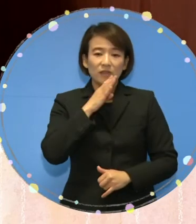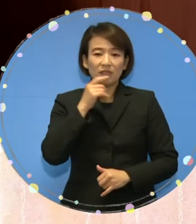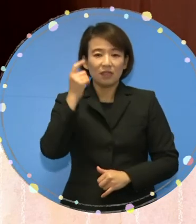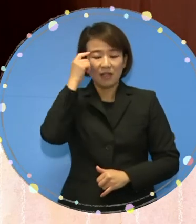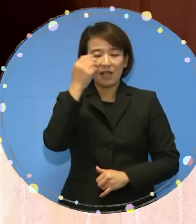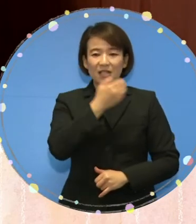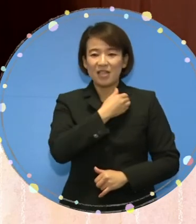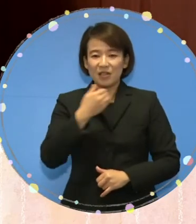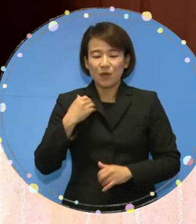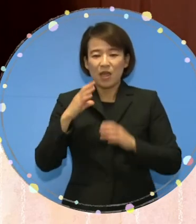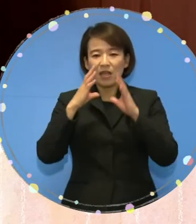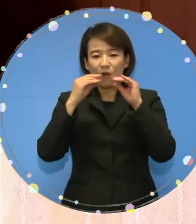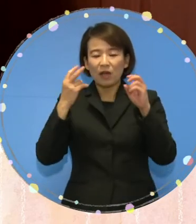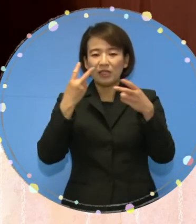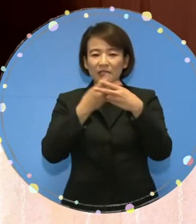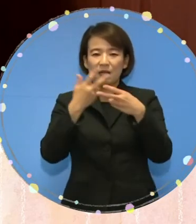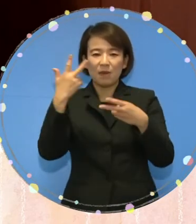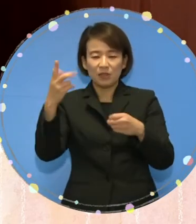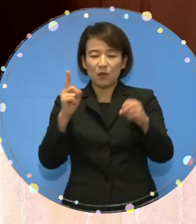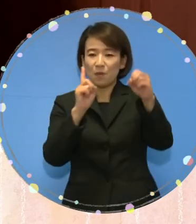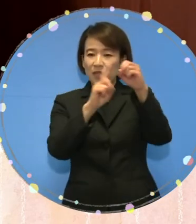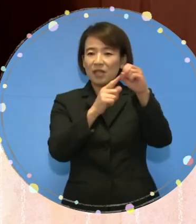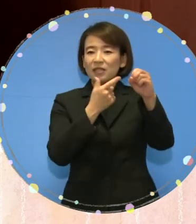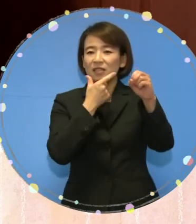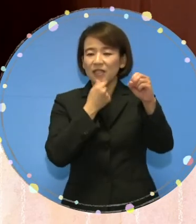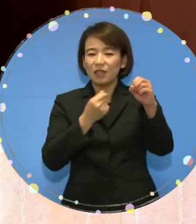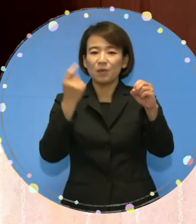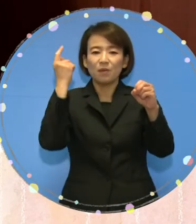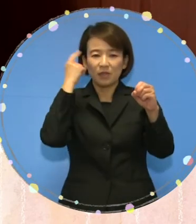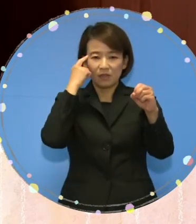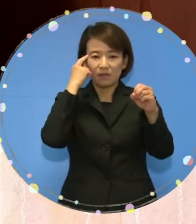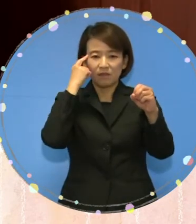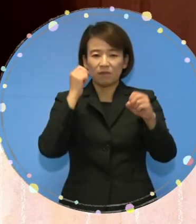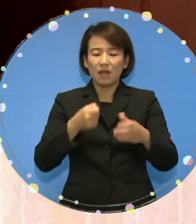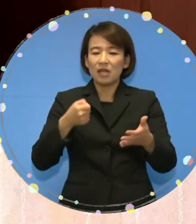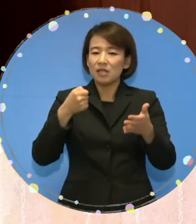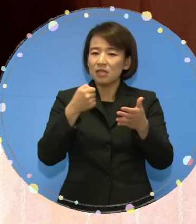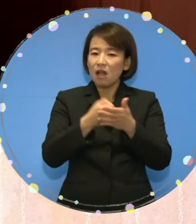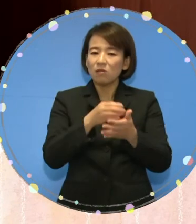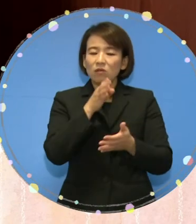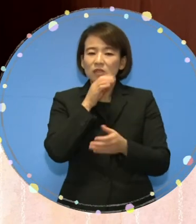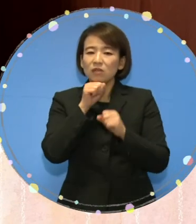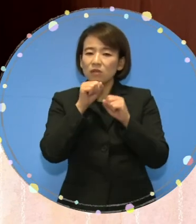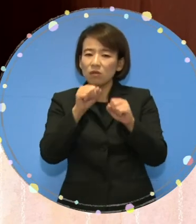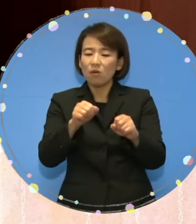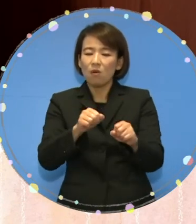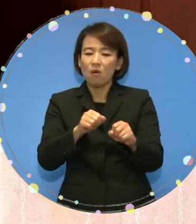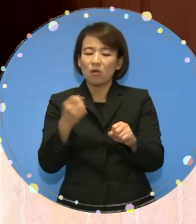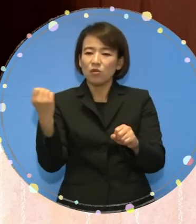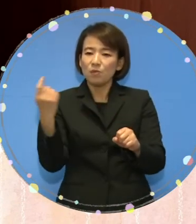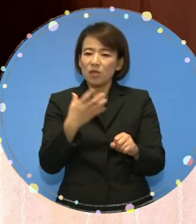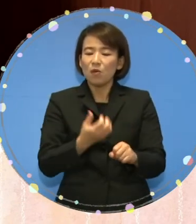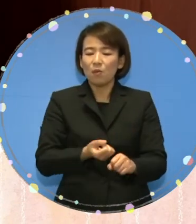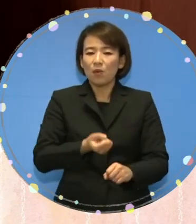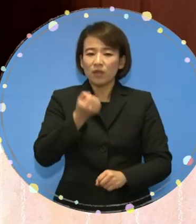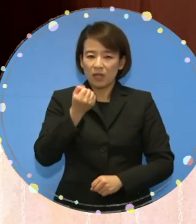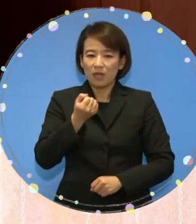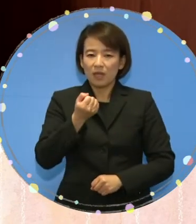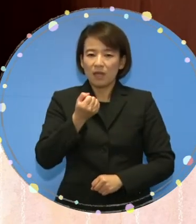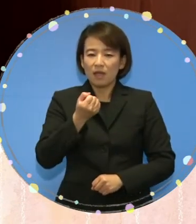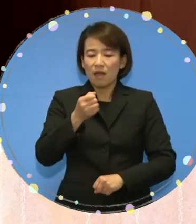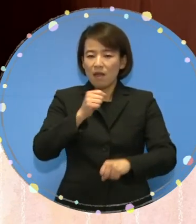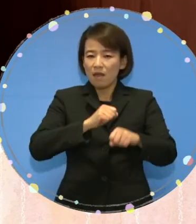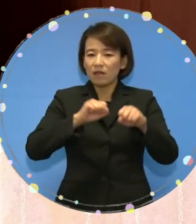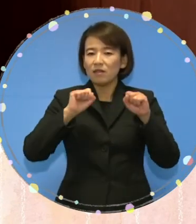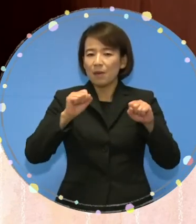輝く新居浜市を目指してまいります決断と実行を基本にスピード感を持って取り組んで